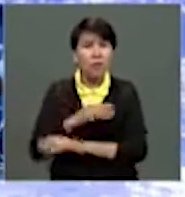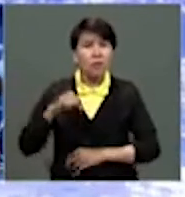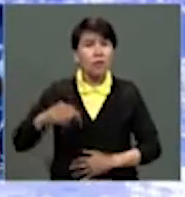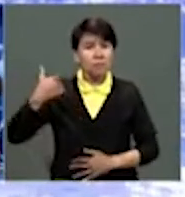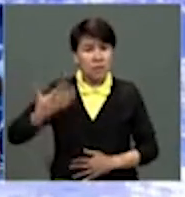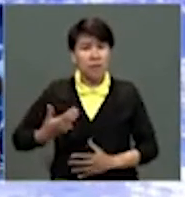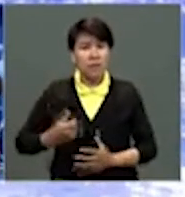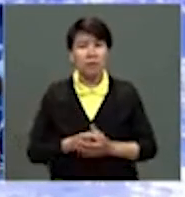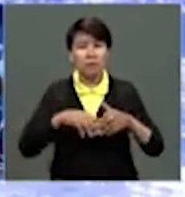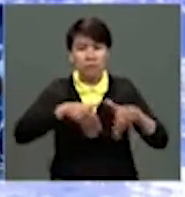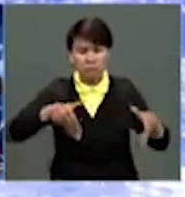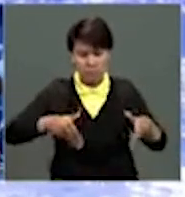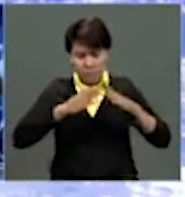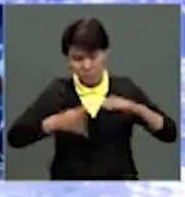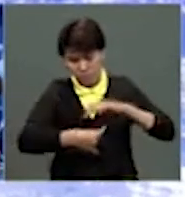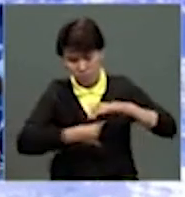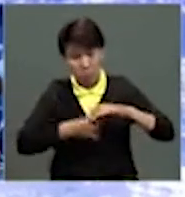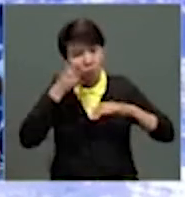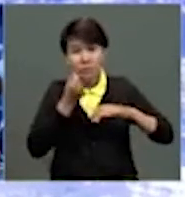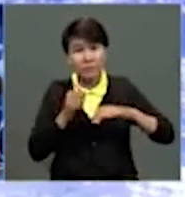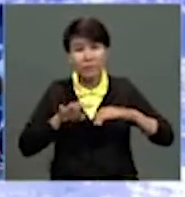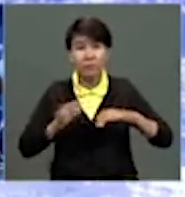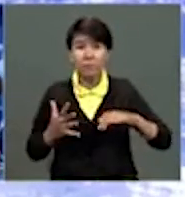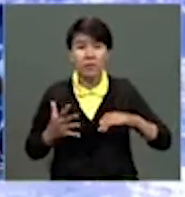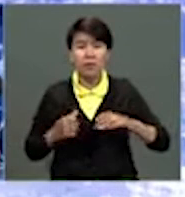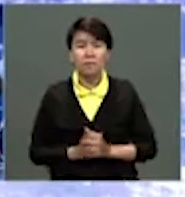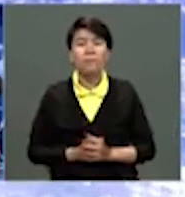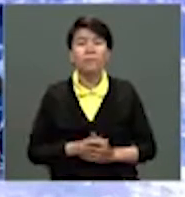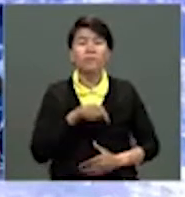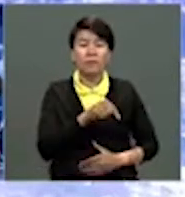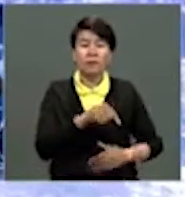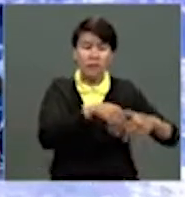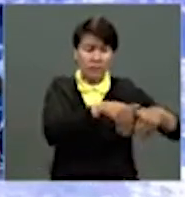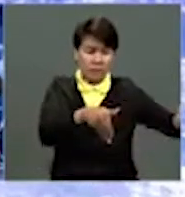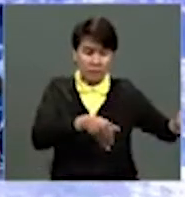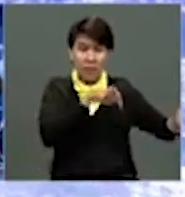วันเลยครับก็ยังต้องหมุนเวียนเข้าไปอยู่เวรแล้วก็ทำงานไปทุกคนก็ก็ไม่ได้ต้องstateประเภทเช่นเดียวกันกับคนที่อยู่ Stay